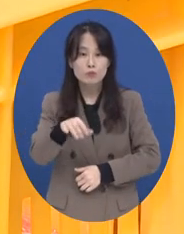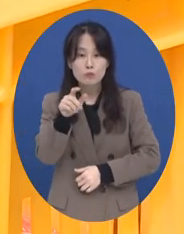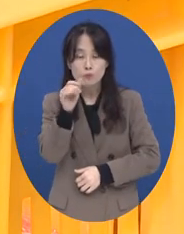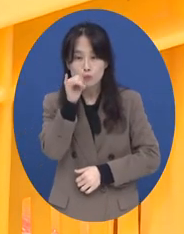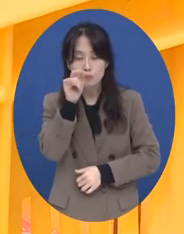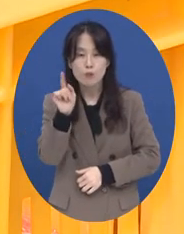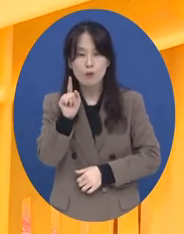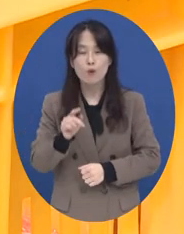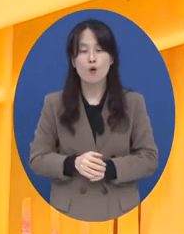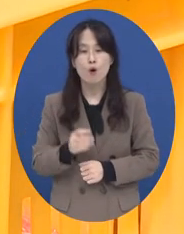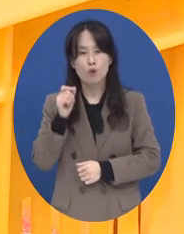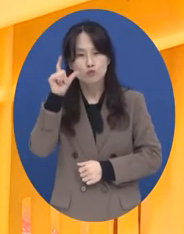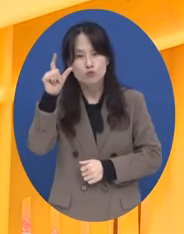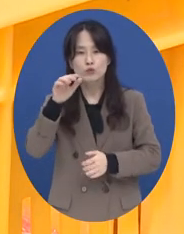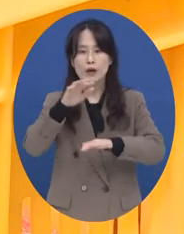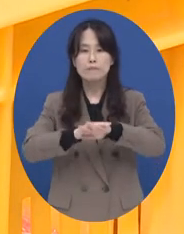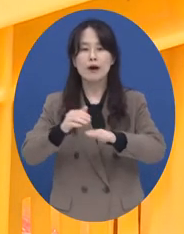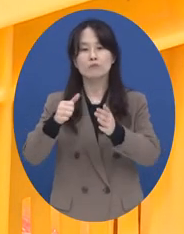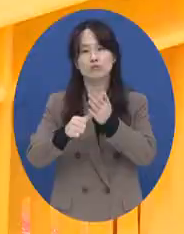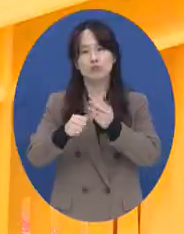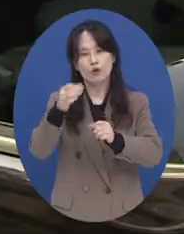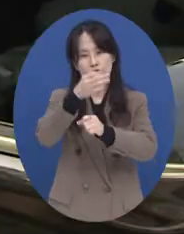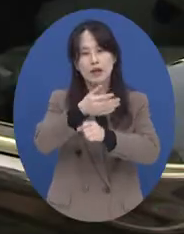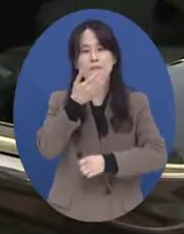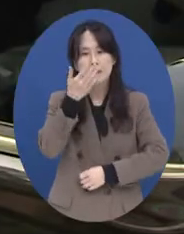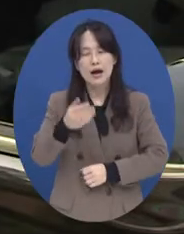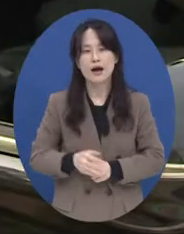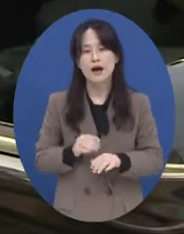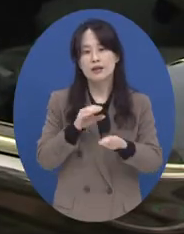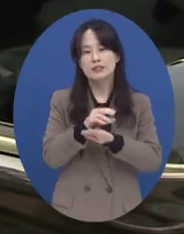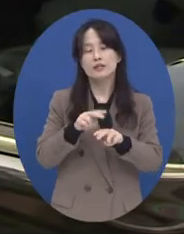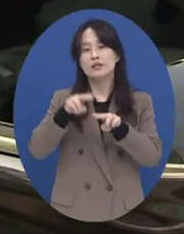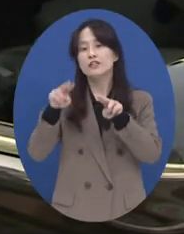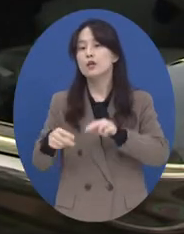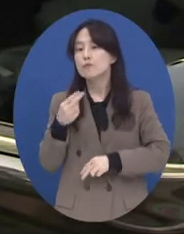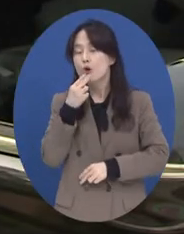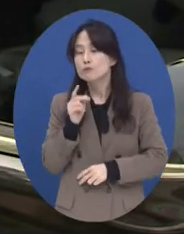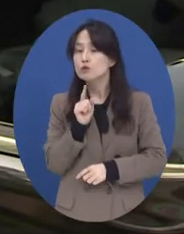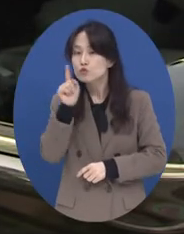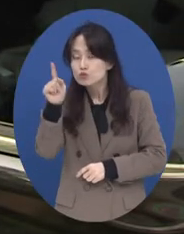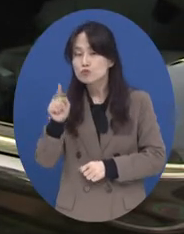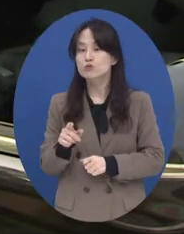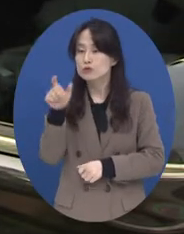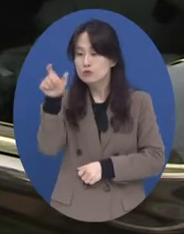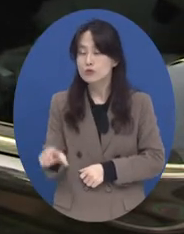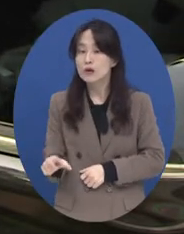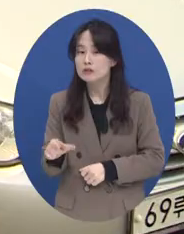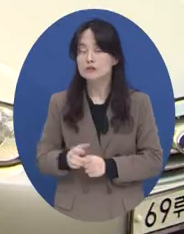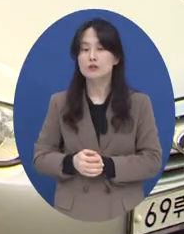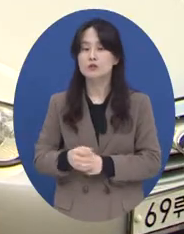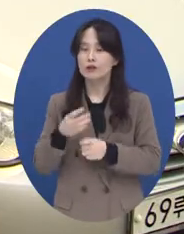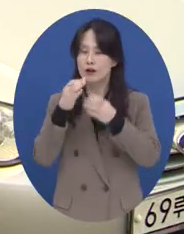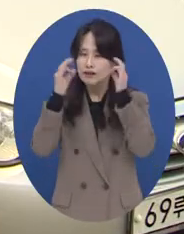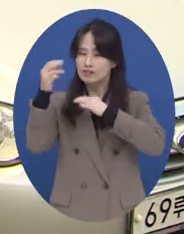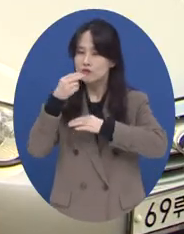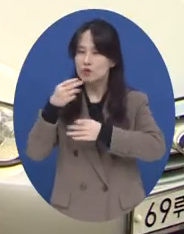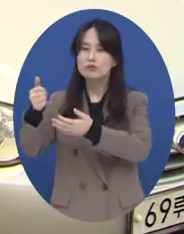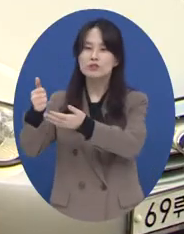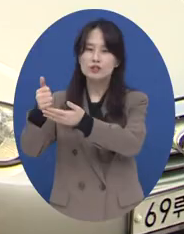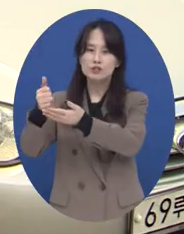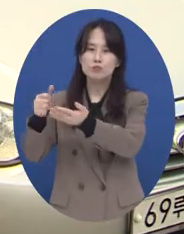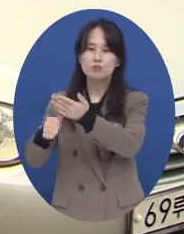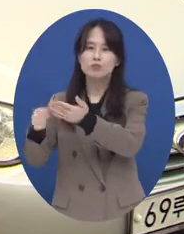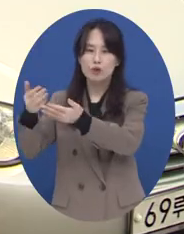우수한 농산물을 구매할 수 있습니다 차에서 내리지 않고 주문과 결제를 하고 안전하게 물품을